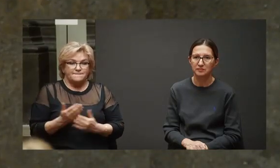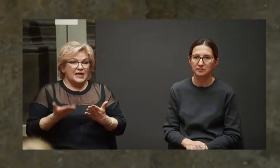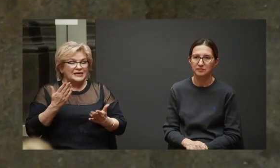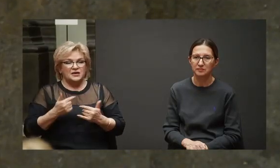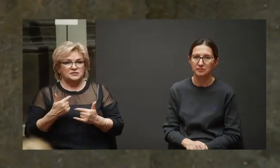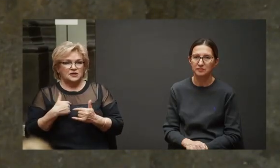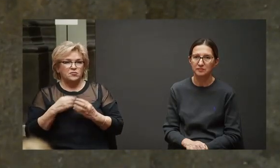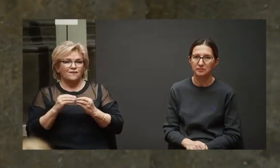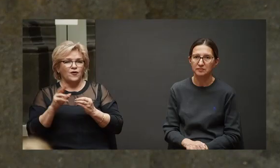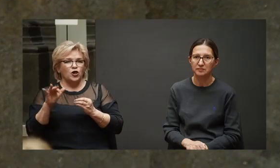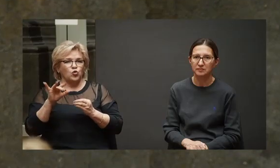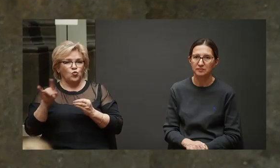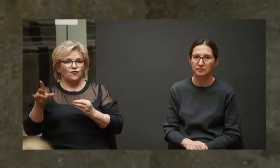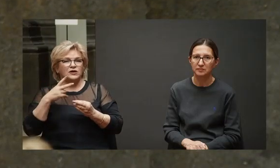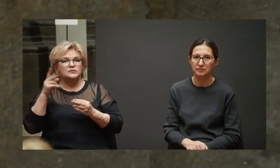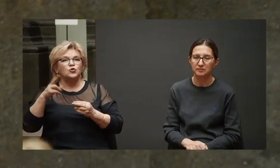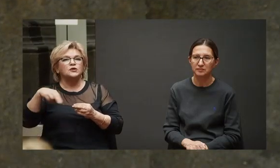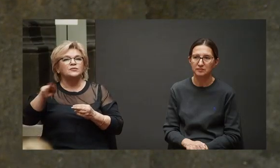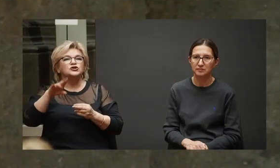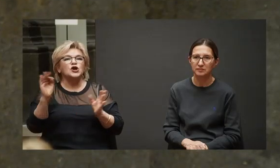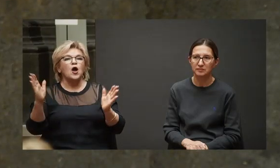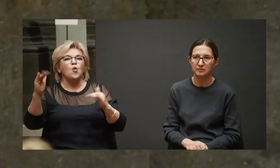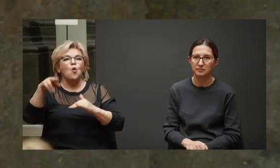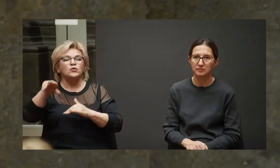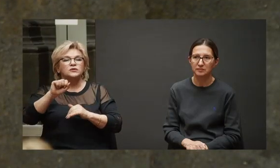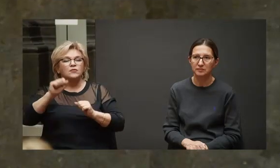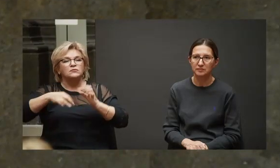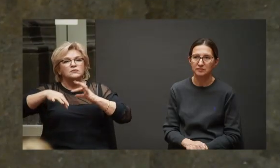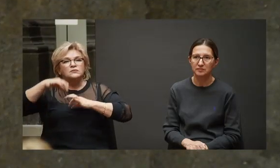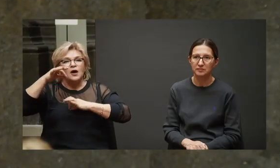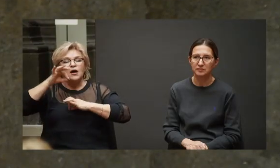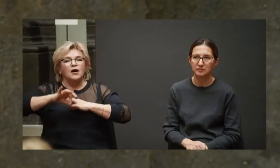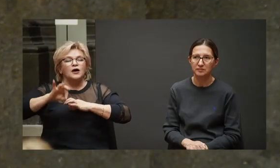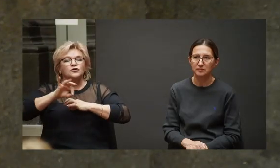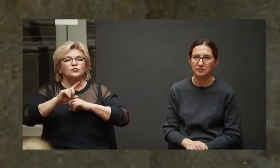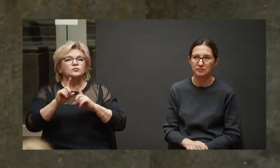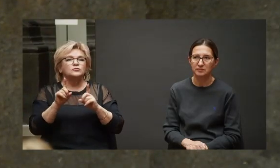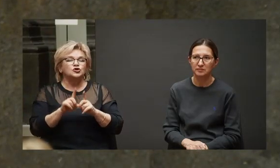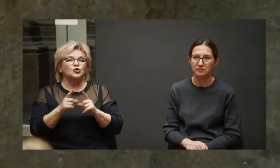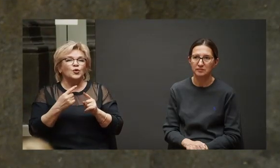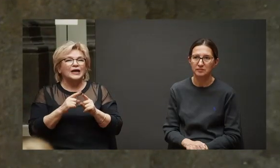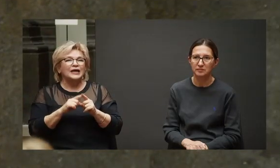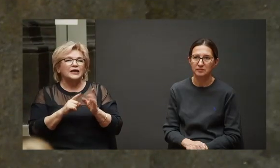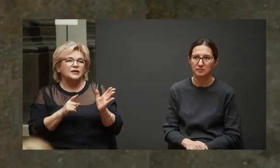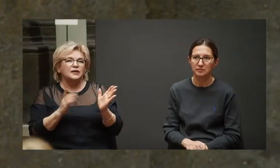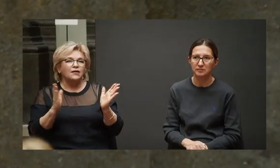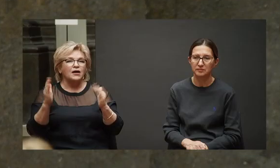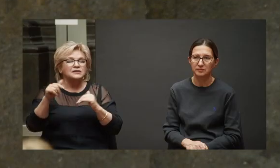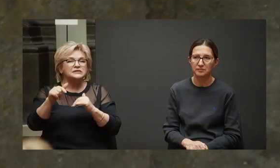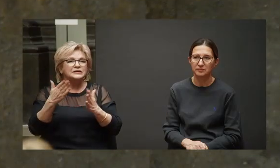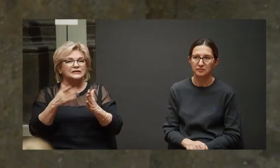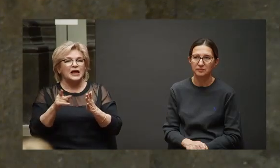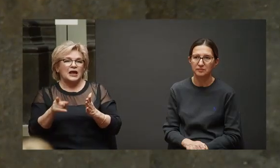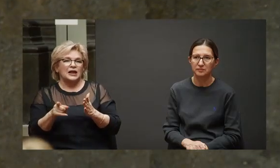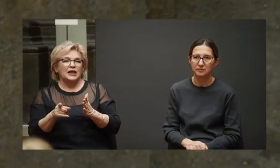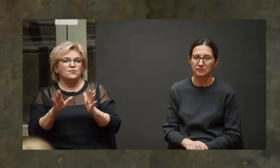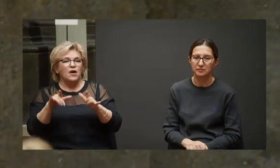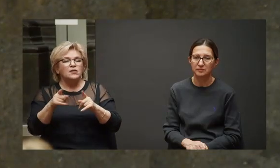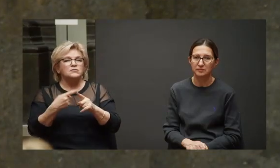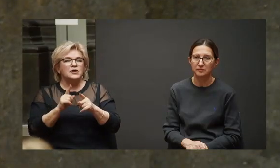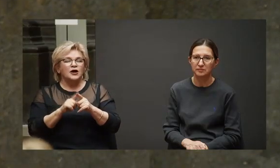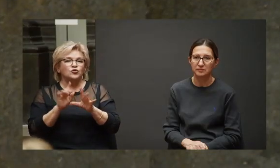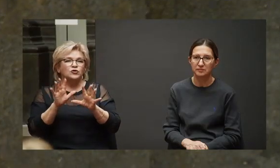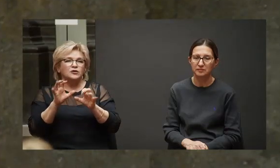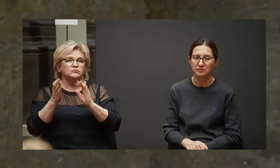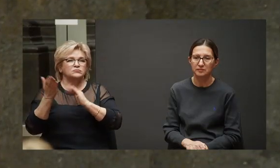если мы в том же Лувре смотрим на Джоконду, да, то можно вспомнить и о том, что эта картина или этот образ, который воспринимался